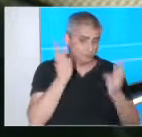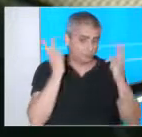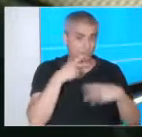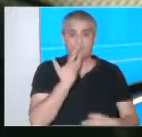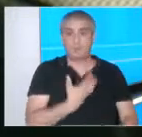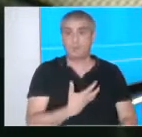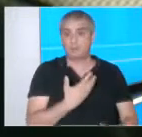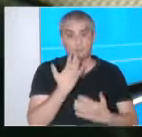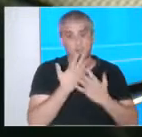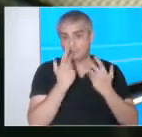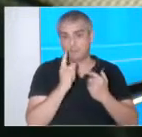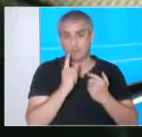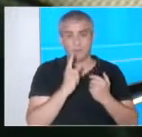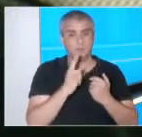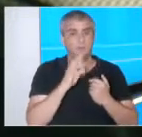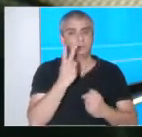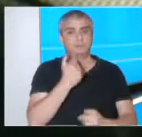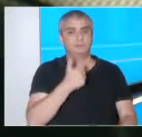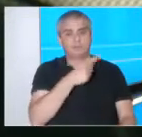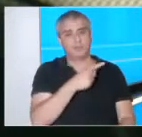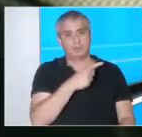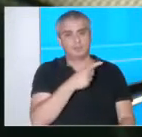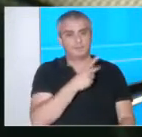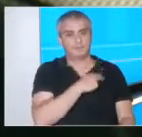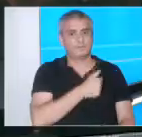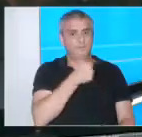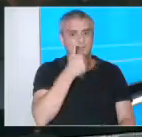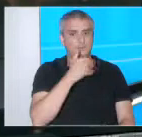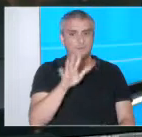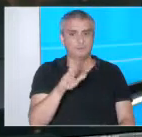רבנים, ושהתברר כנראה של... יש שני שרים לא, איתם. לא, אבל...